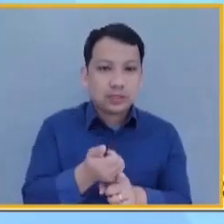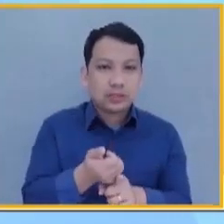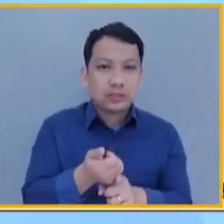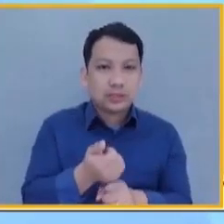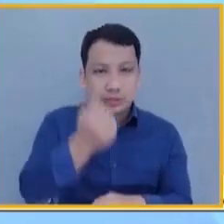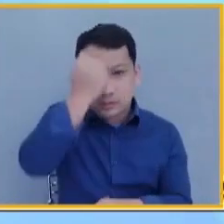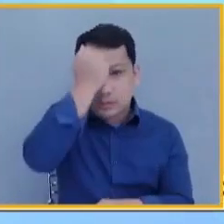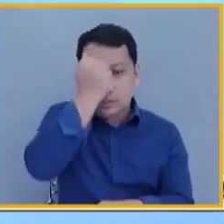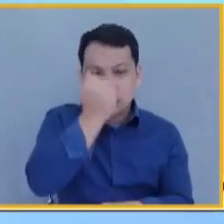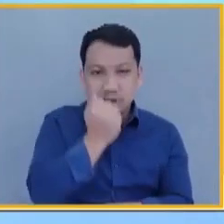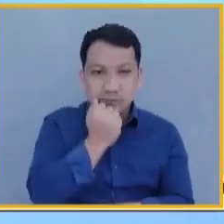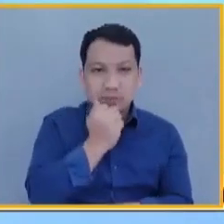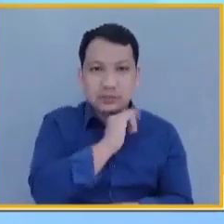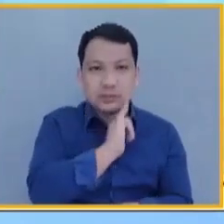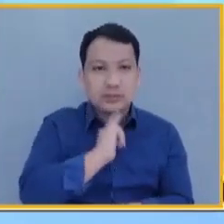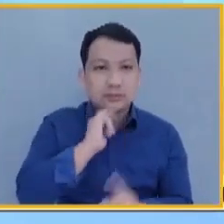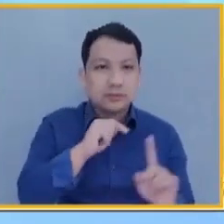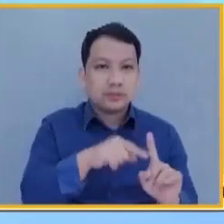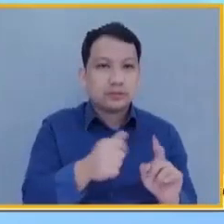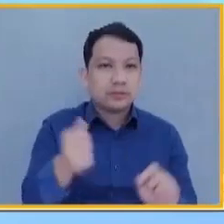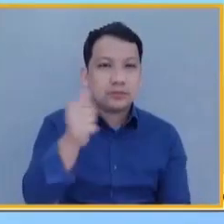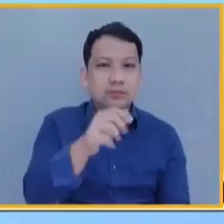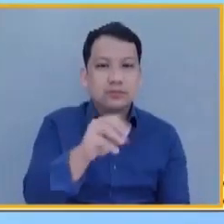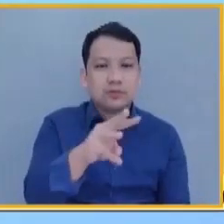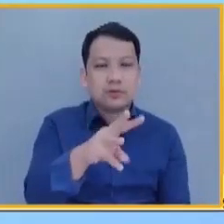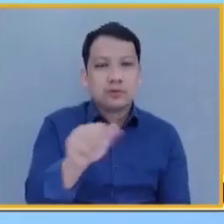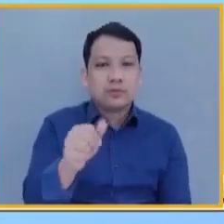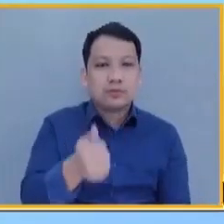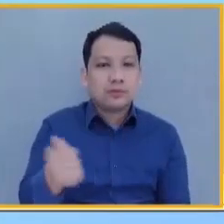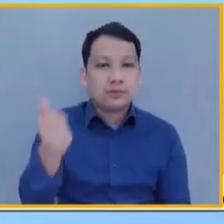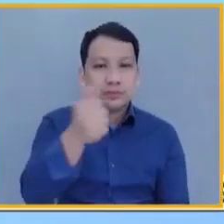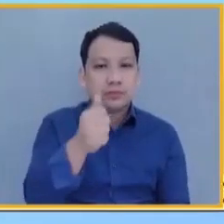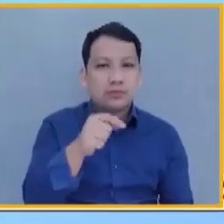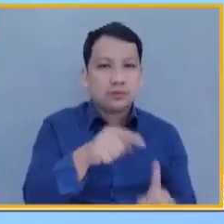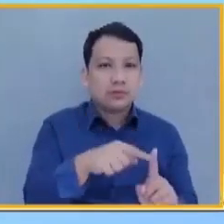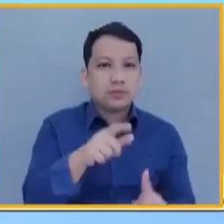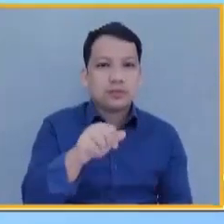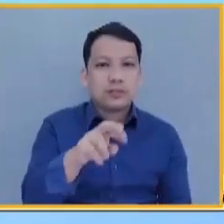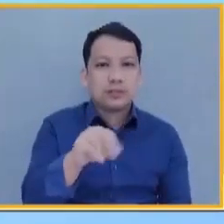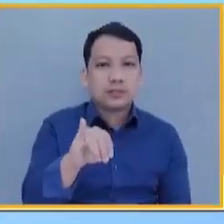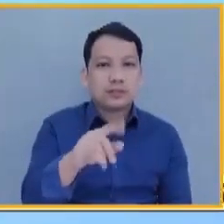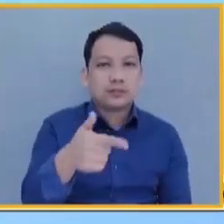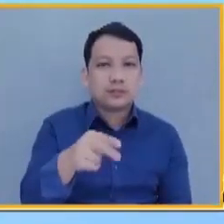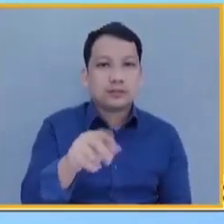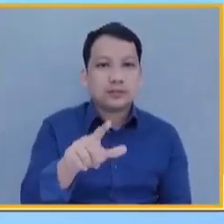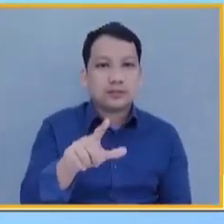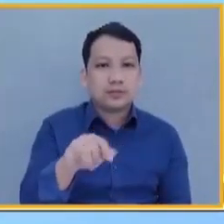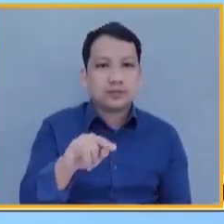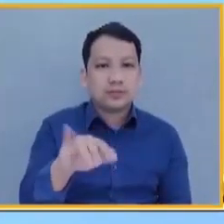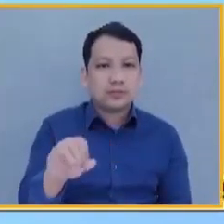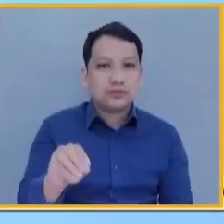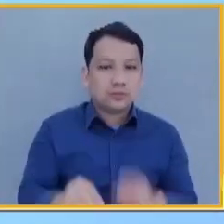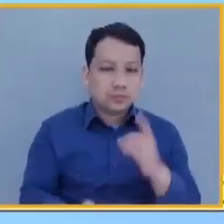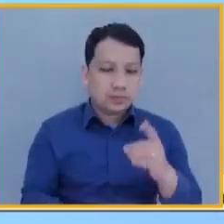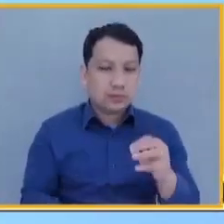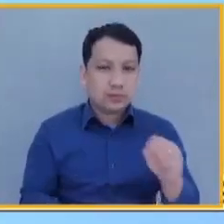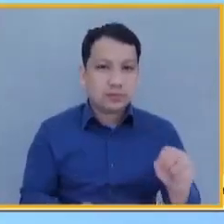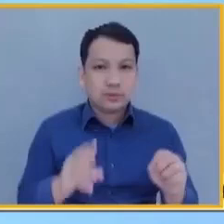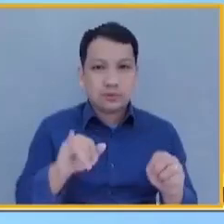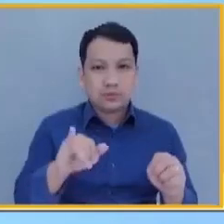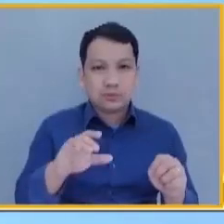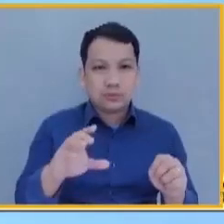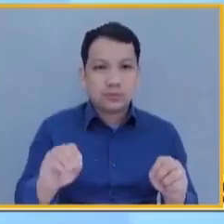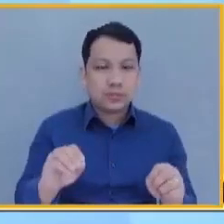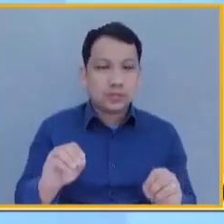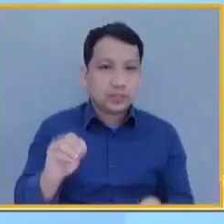ni Overseas Workers Welfare Administration Administrator Arnel Ignacio at ni DMWOIC Hans Leo